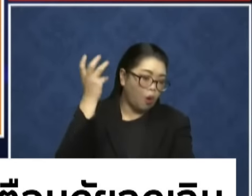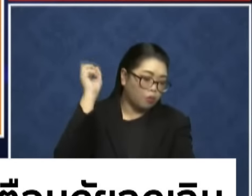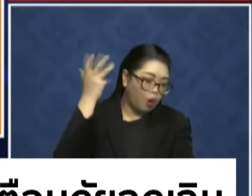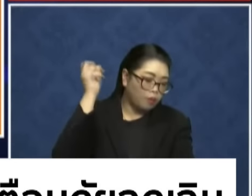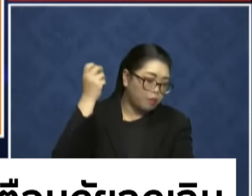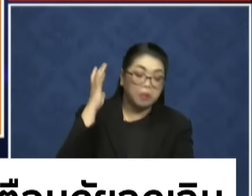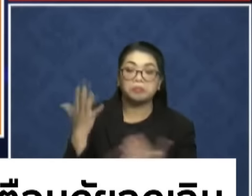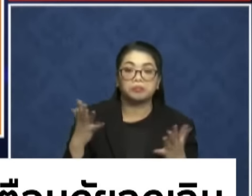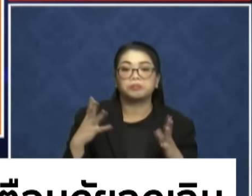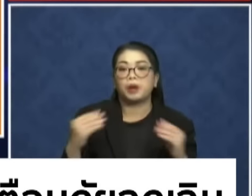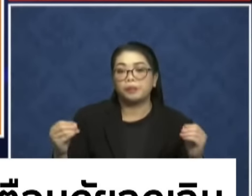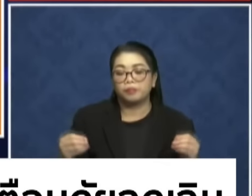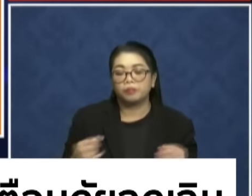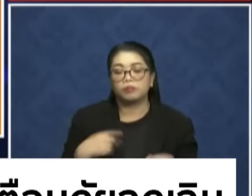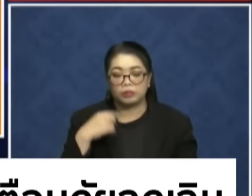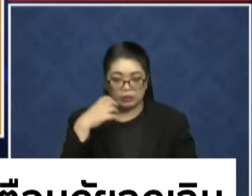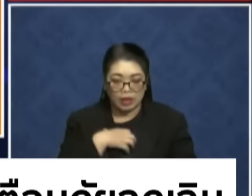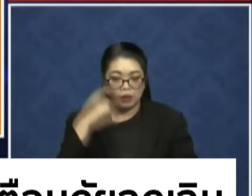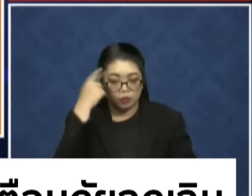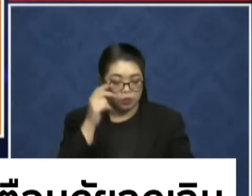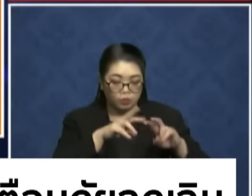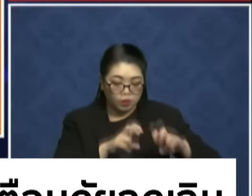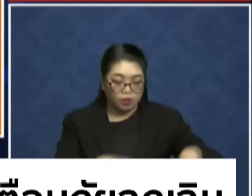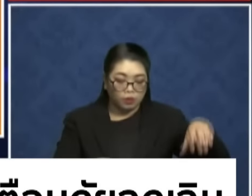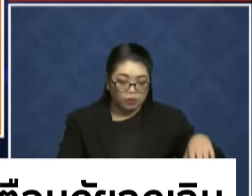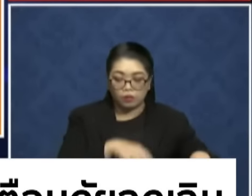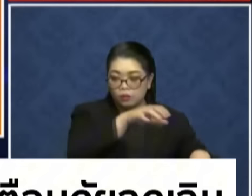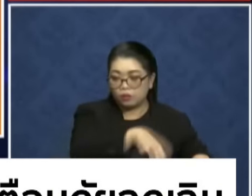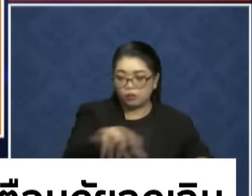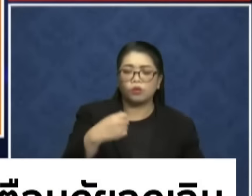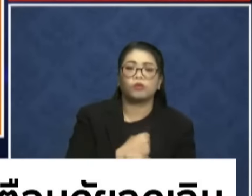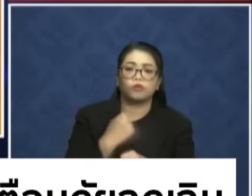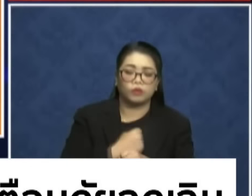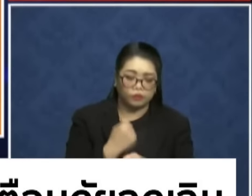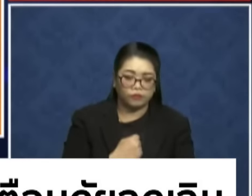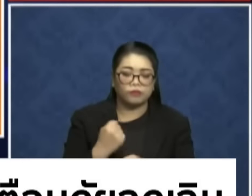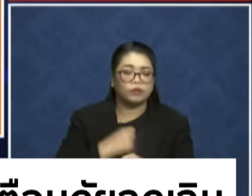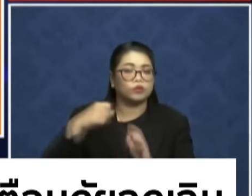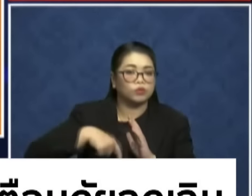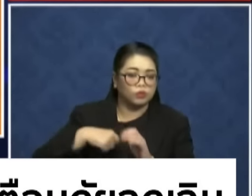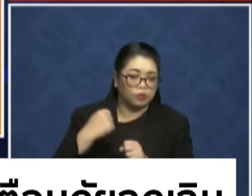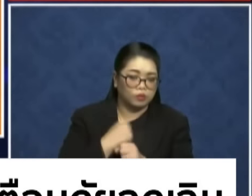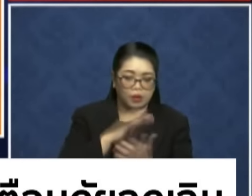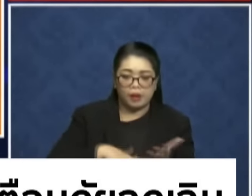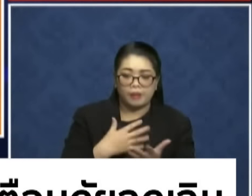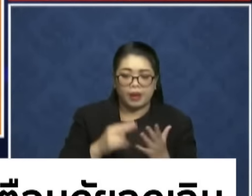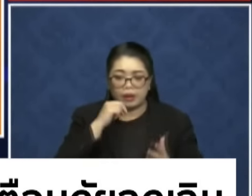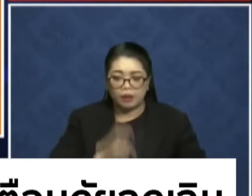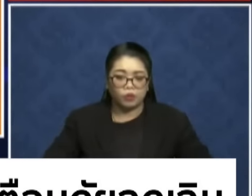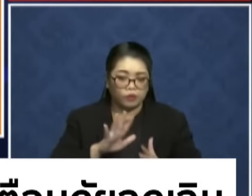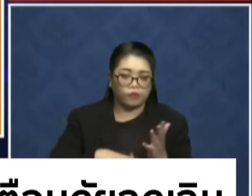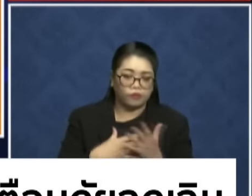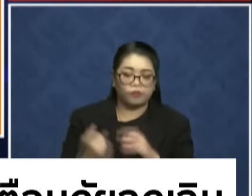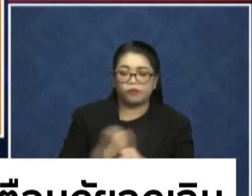ปัญหาว่าขอเตือนภัยแหล่งไหนตรงไหนใช้ได้บ้างไม่ได้บ้างคุณต้องมีการซักซ้อมแผนเผชิญเหตุครับพวกเราทราบกันดีอยู่แล้วว่าทุกจังหวัดทั่วทั้งประเทศ